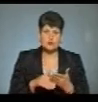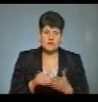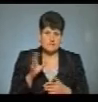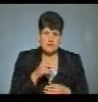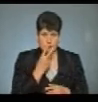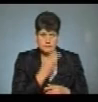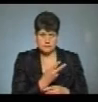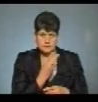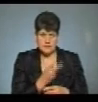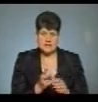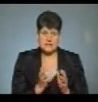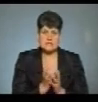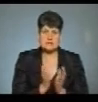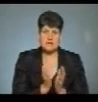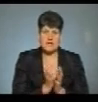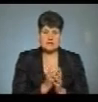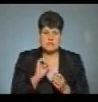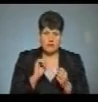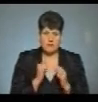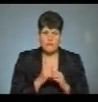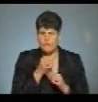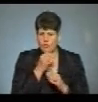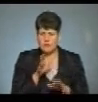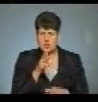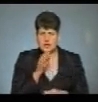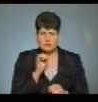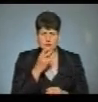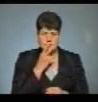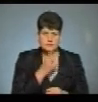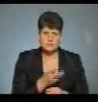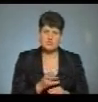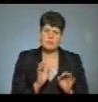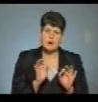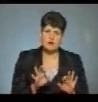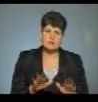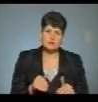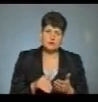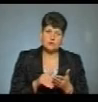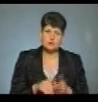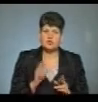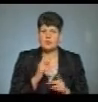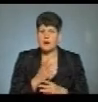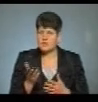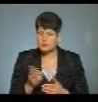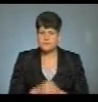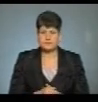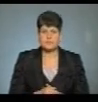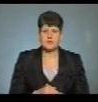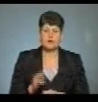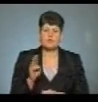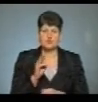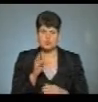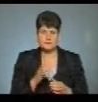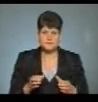буде фіксуватися і зберігатися у пам'яті. Любий час можна проглянути, чи правильно надана допомога, чи неправильно. Шумська